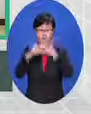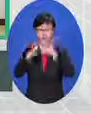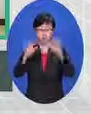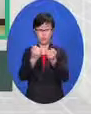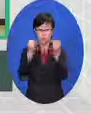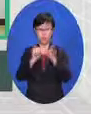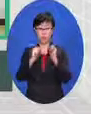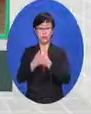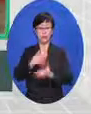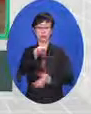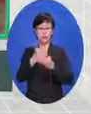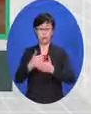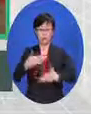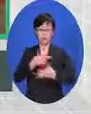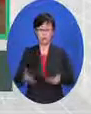지원했습니다.